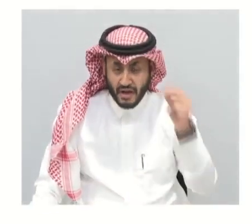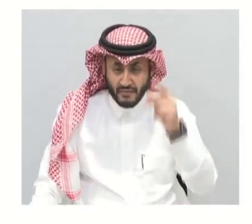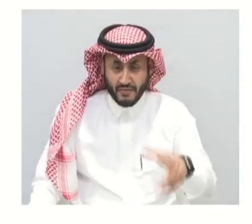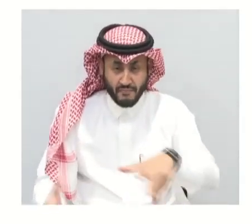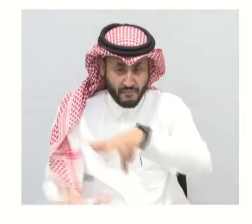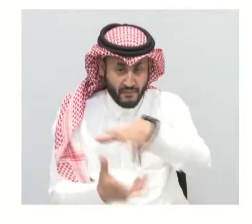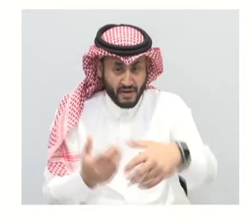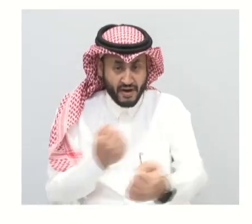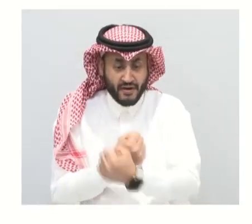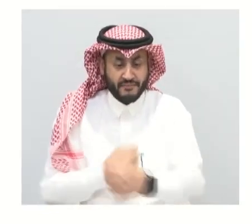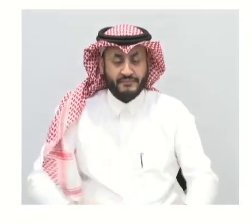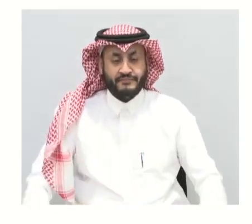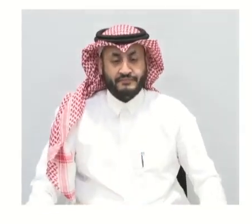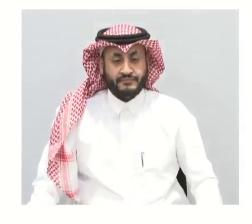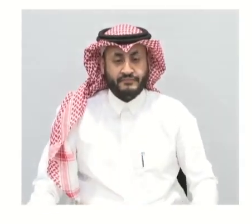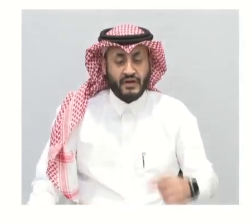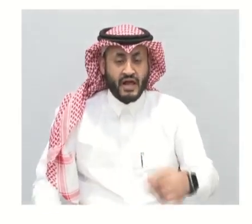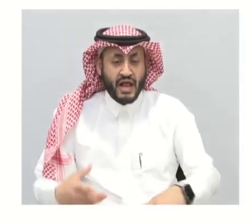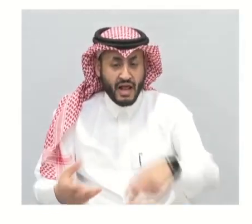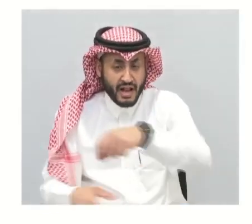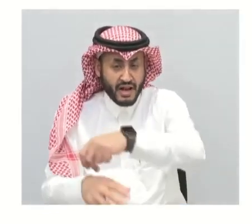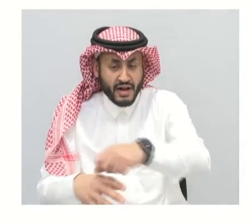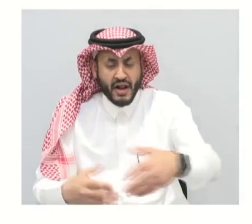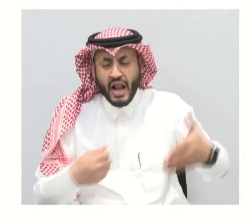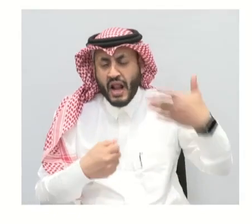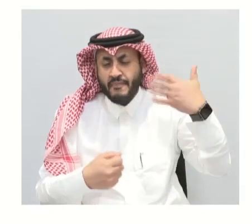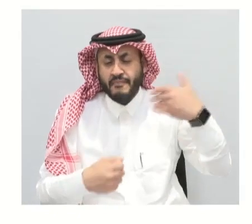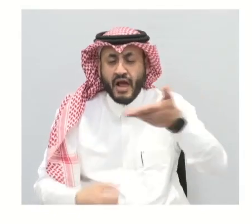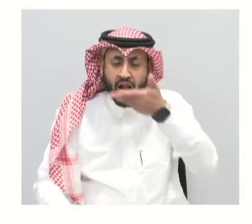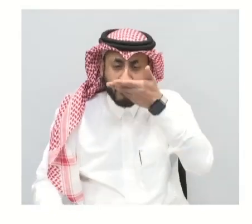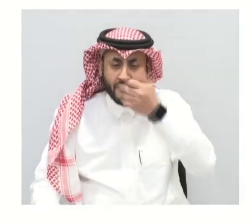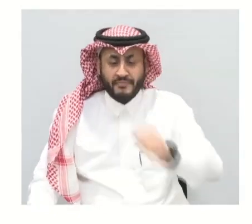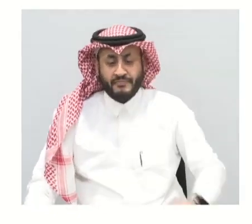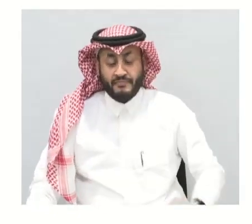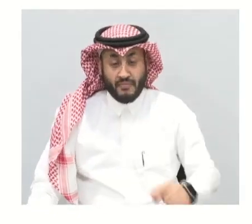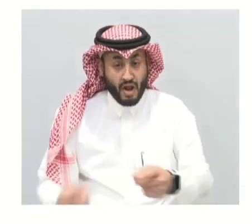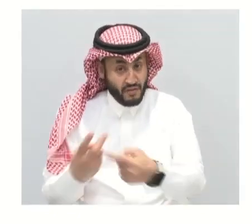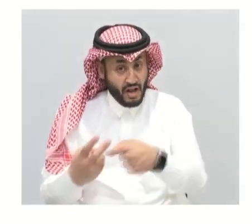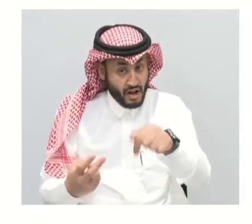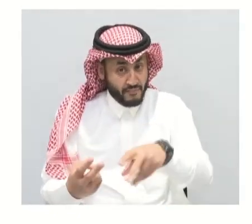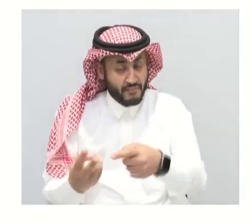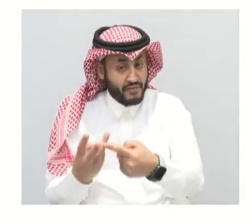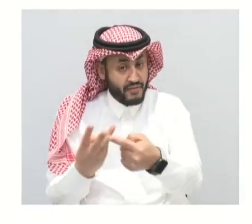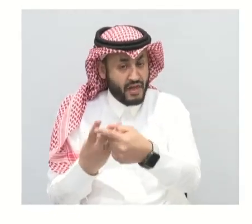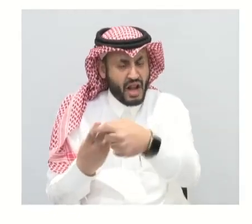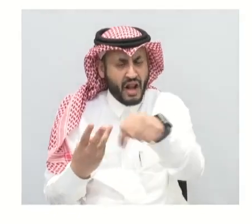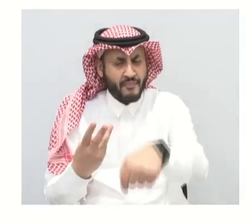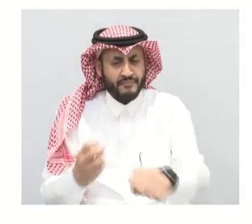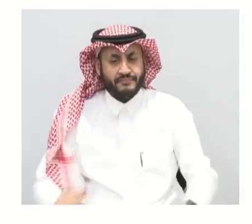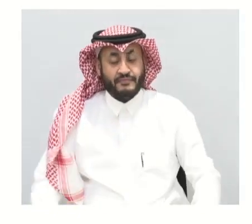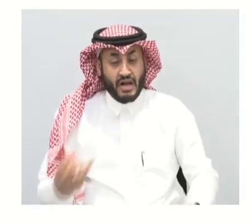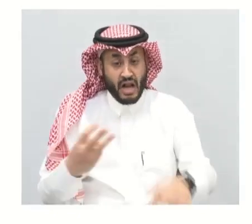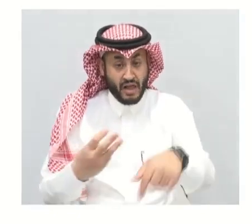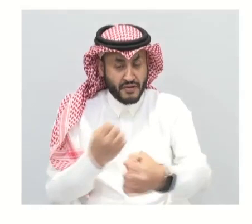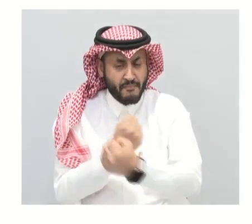طالبه وطالبتي التربه والهواء والماء وهذه تعتبر من اهم الموارد التي يجب